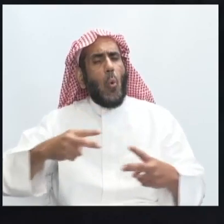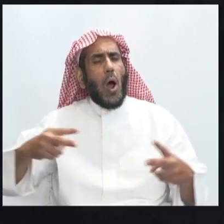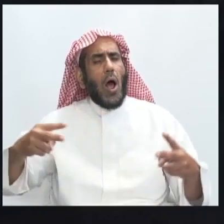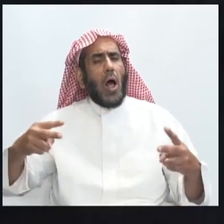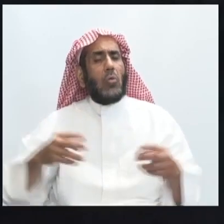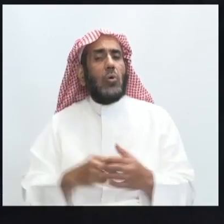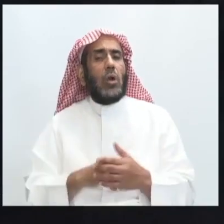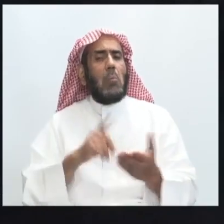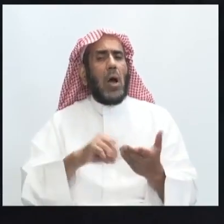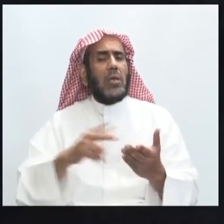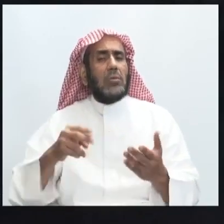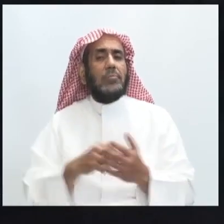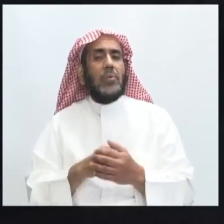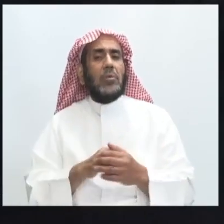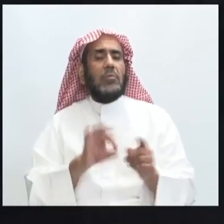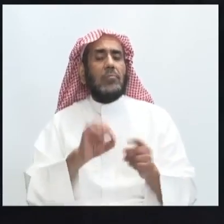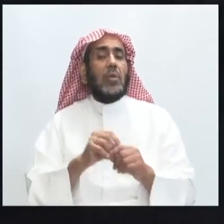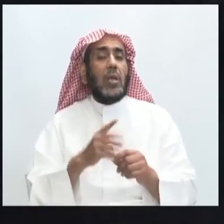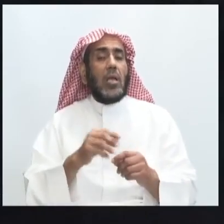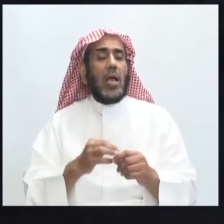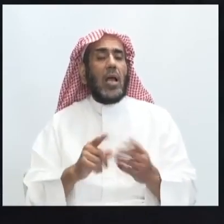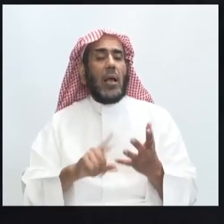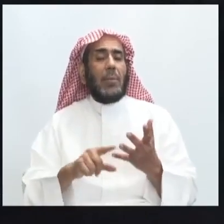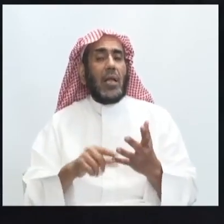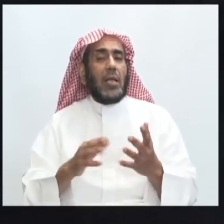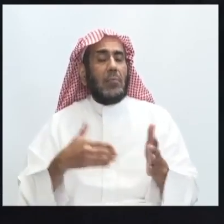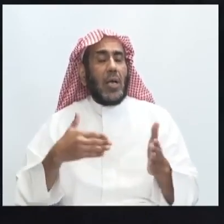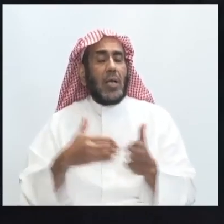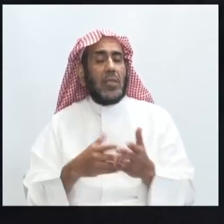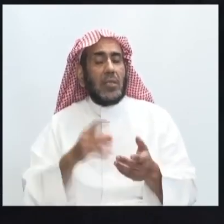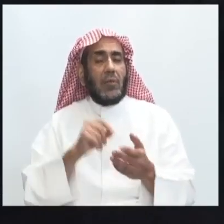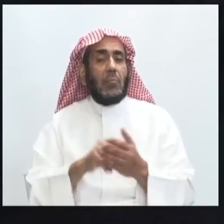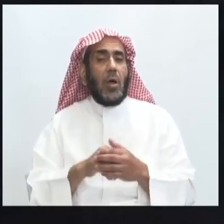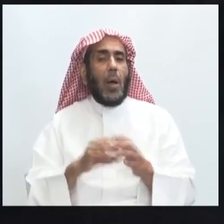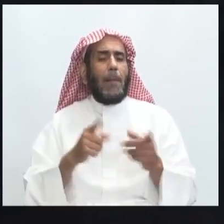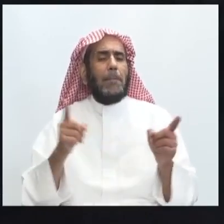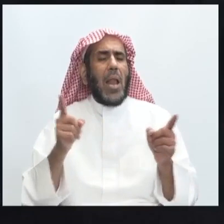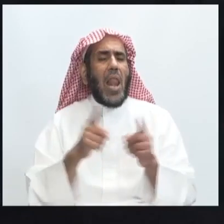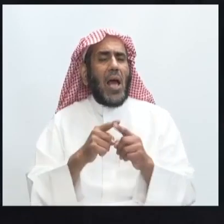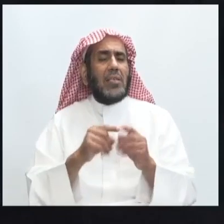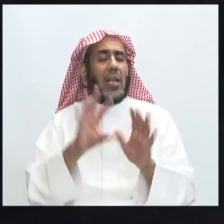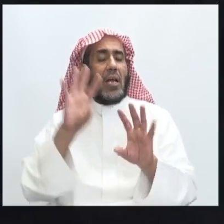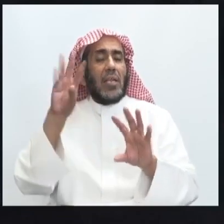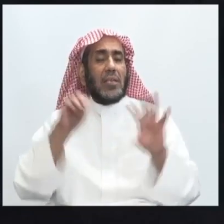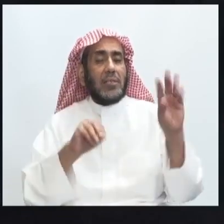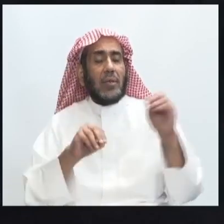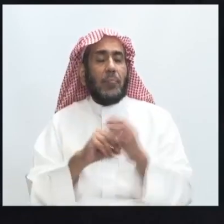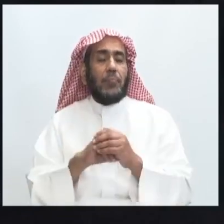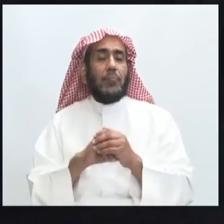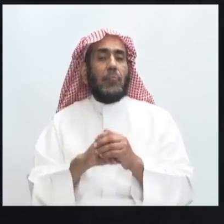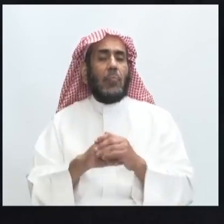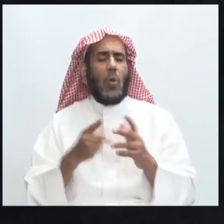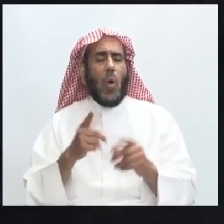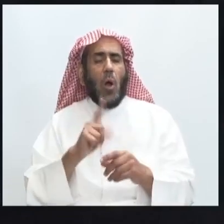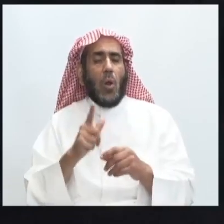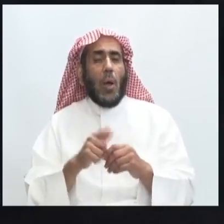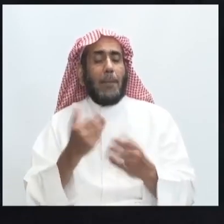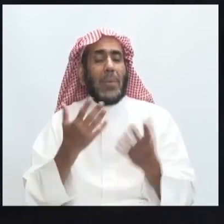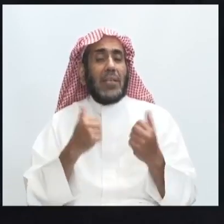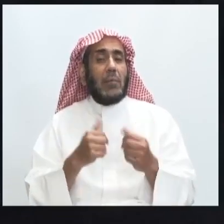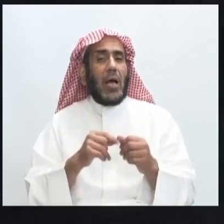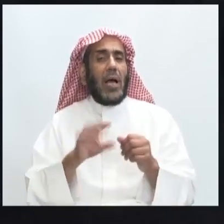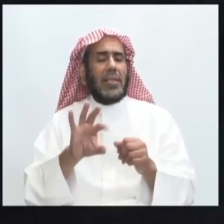سنعرف ايضا بعض الاغراض لكن هنا هذه كبدايه حتى تفهم ذلك هنا من لخص لك هذه القصه او اقول من